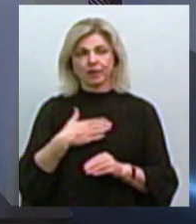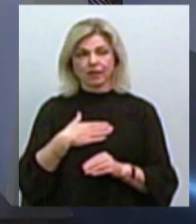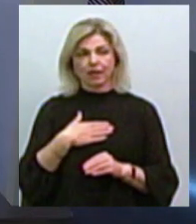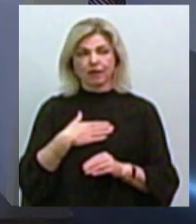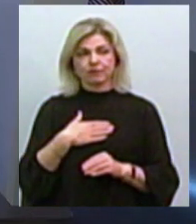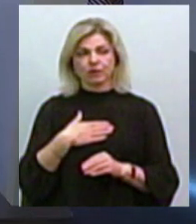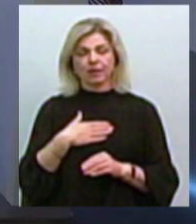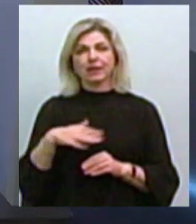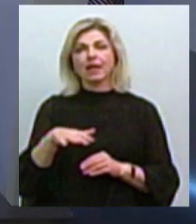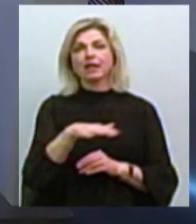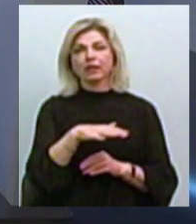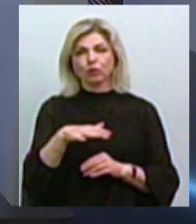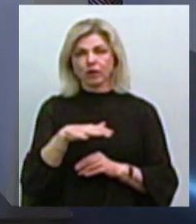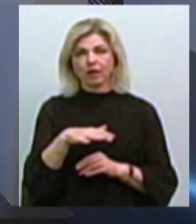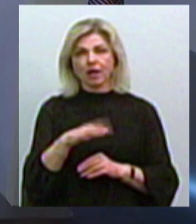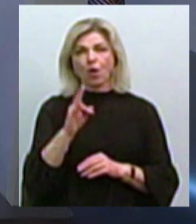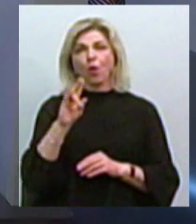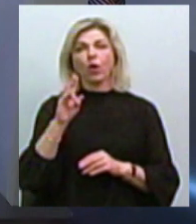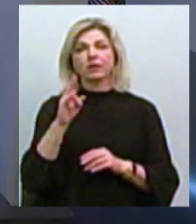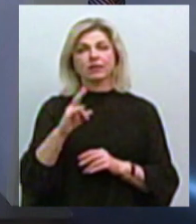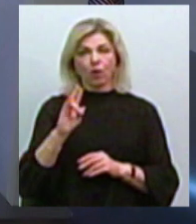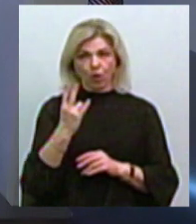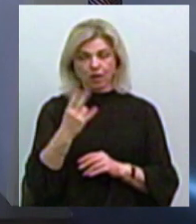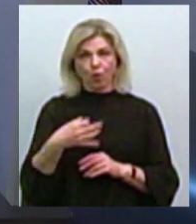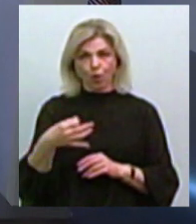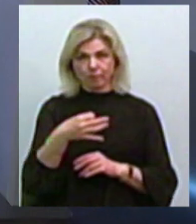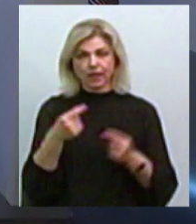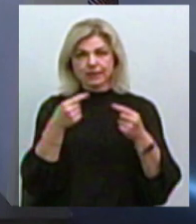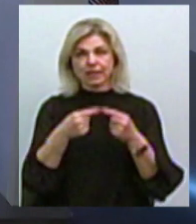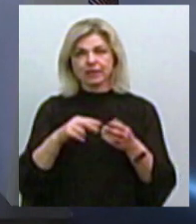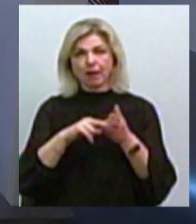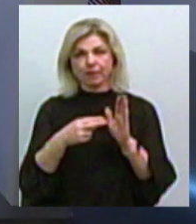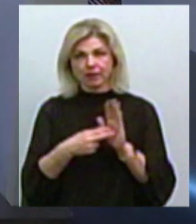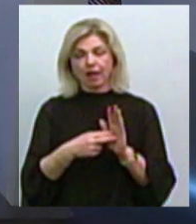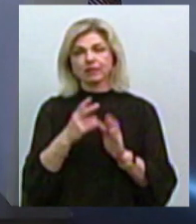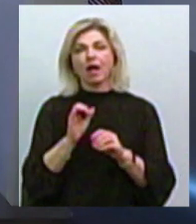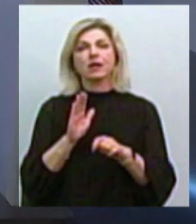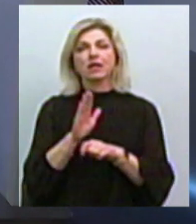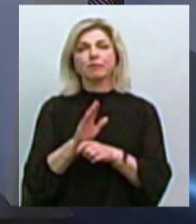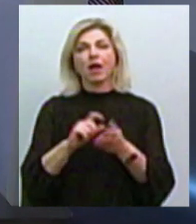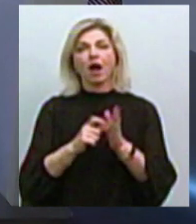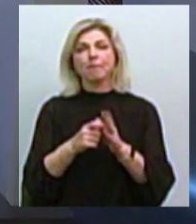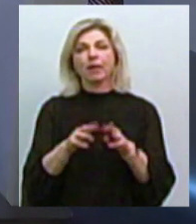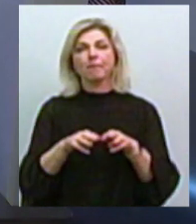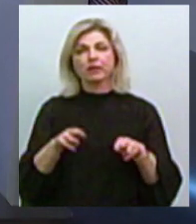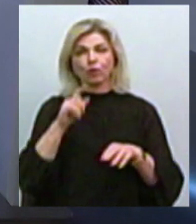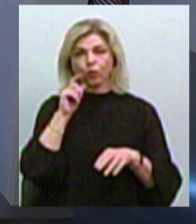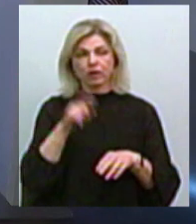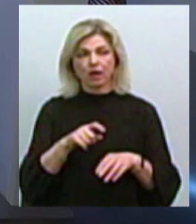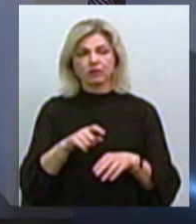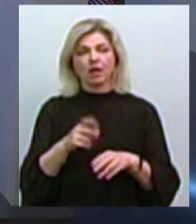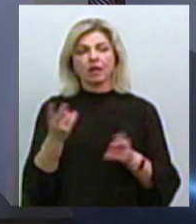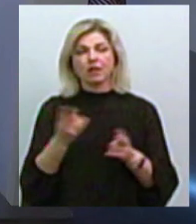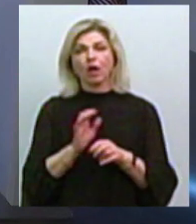території Миколаївської області на осінньому призові. Згідно плану завдання, визначеного розпорядженням Кабінету міністрів України, до військ планується